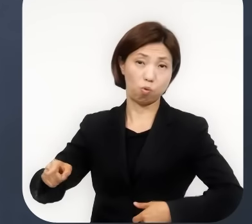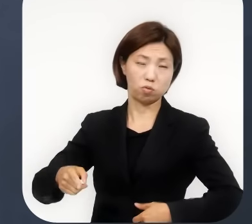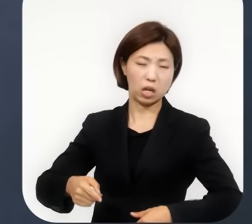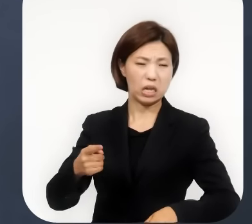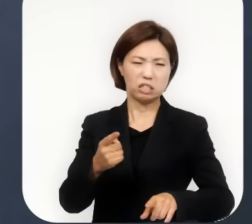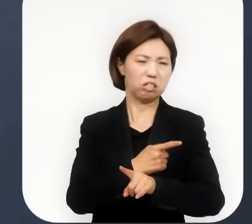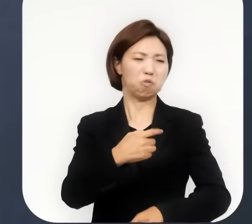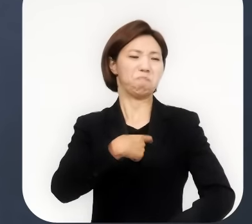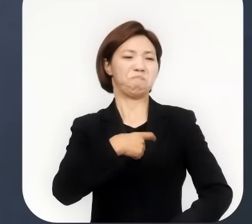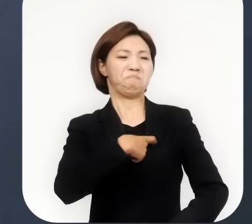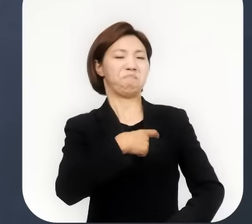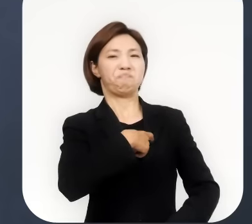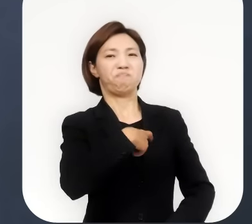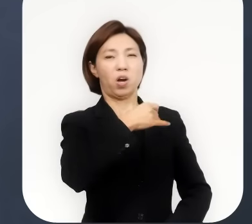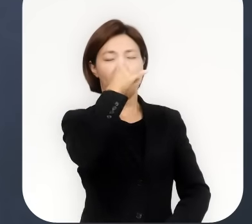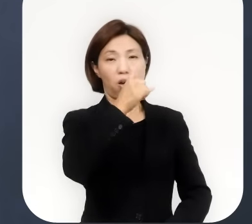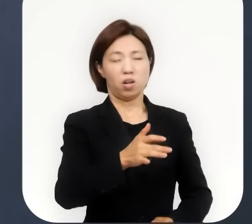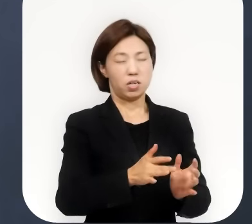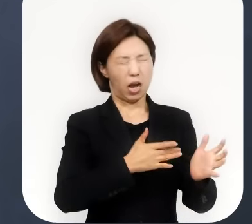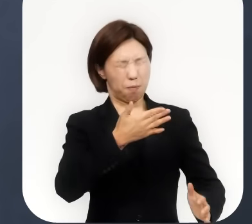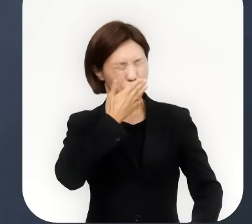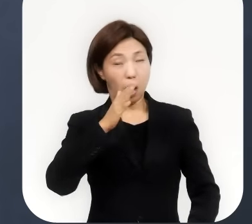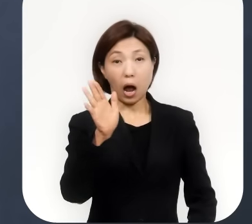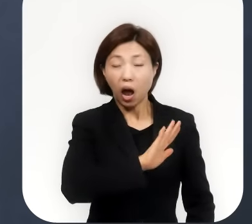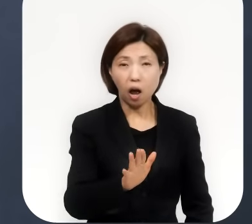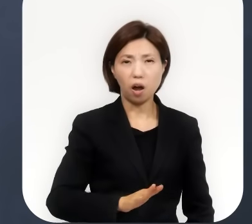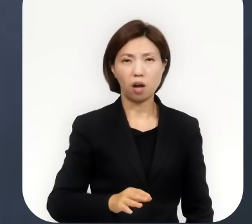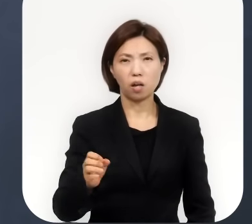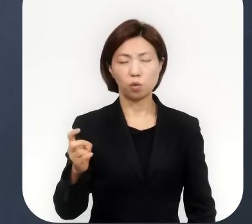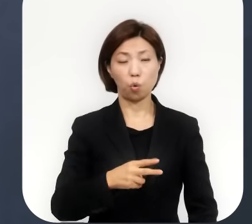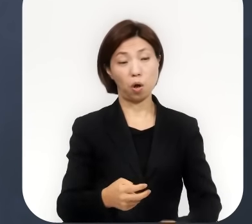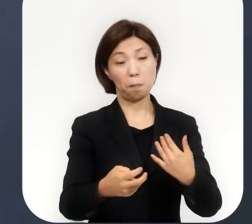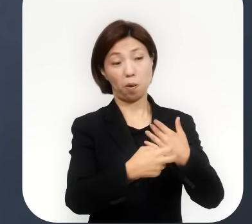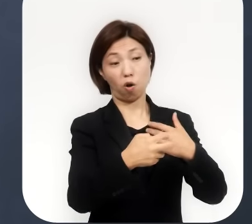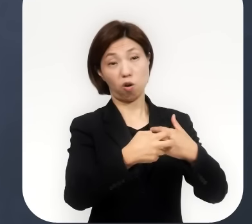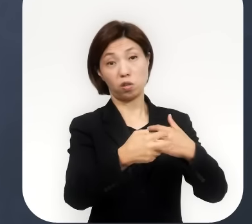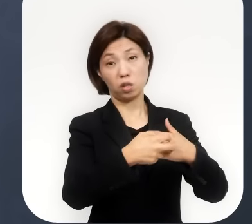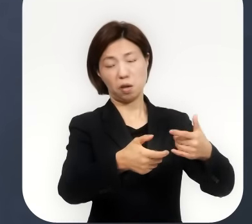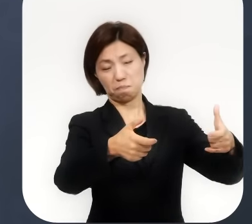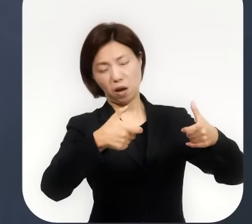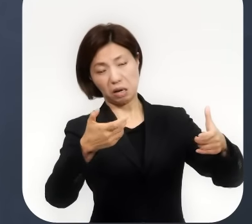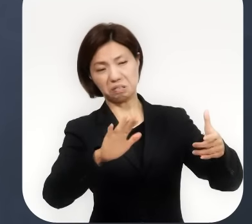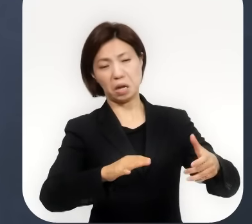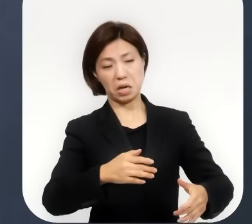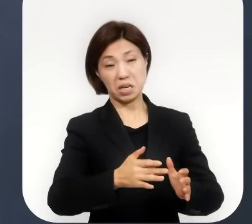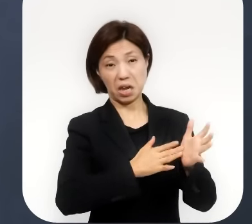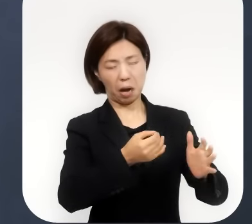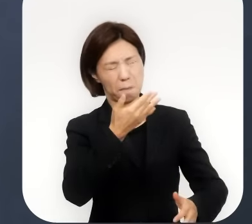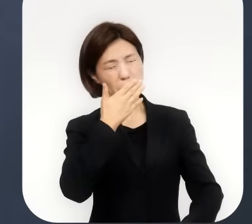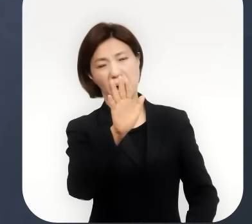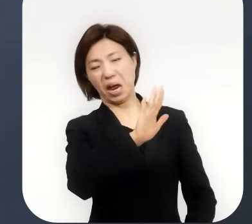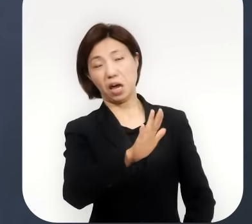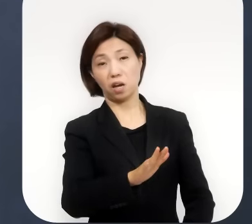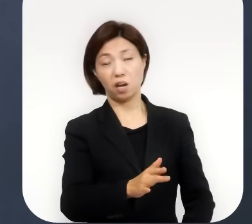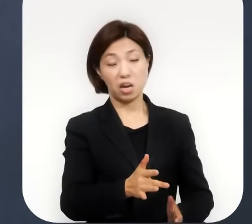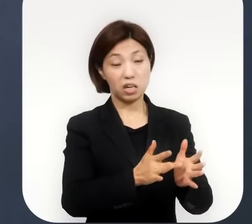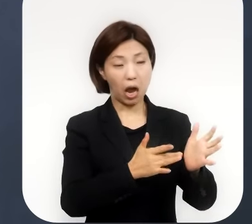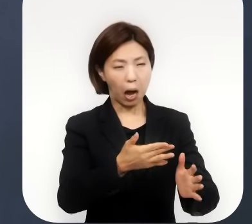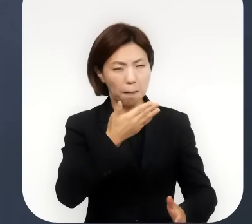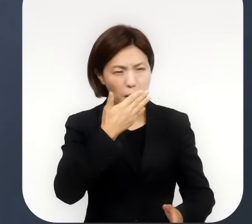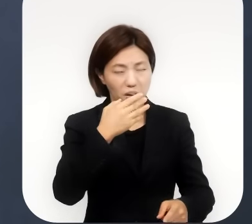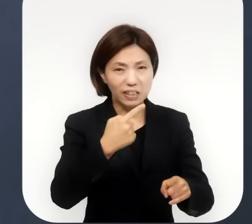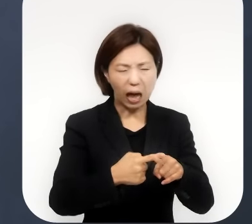안 받았잖아요 아예 약을 안 먹거나 또는 진단을 받고도 약을 안 먹거나 또 또는 약을 먹다